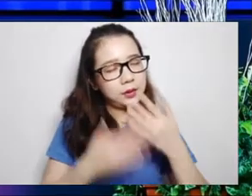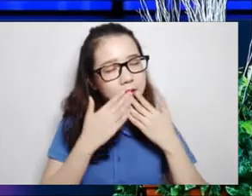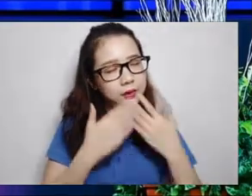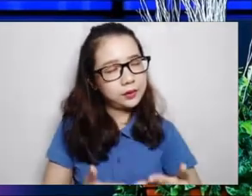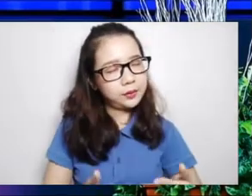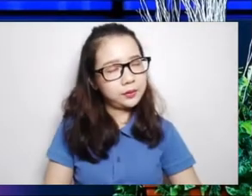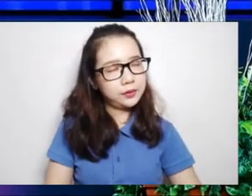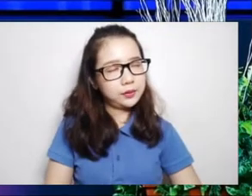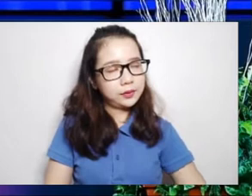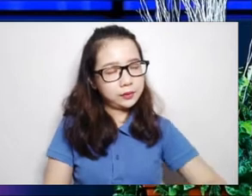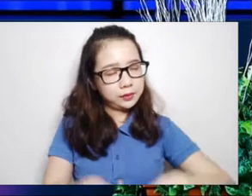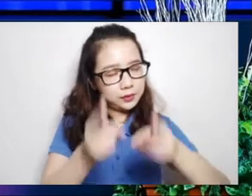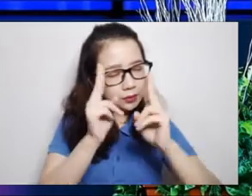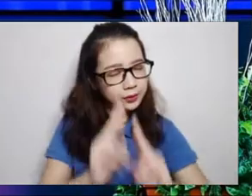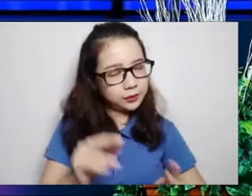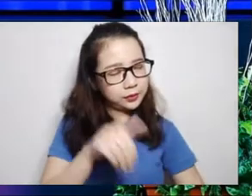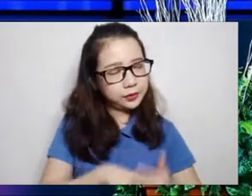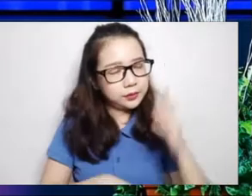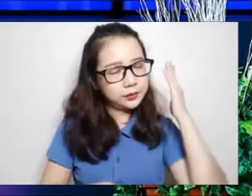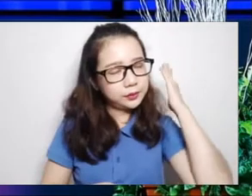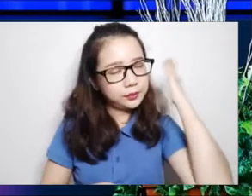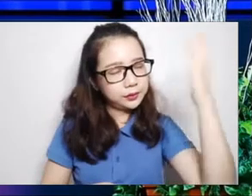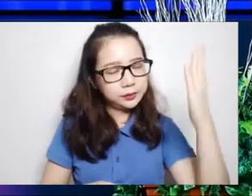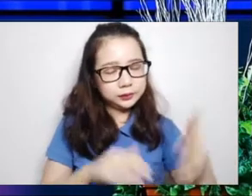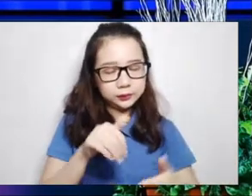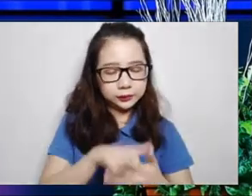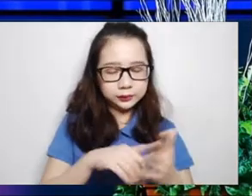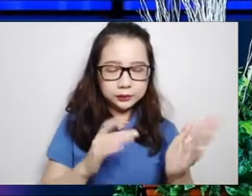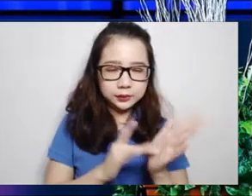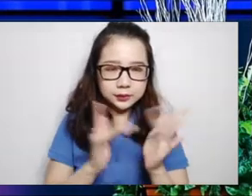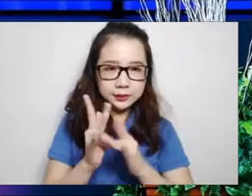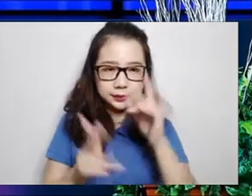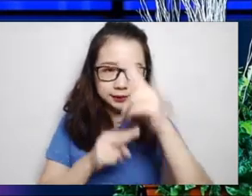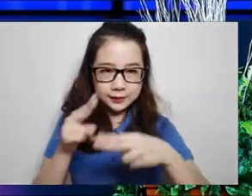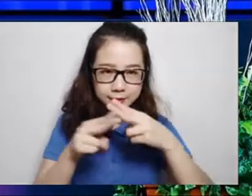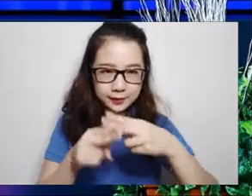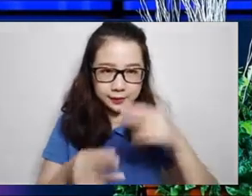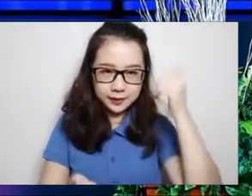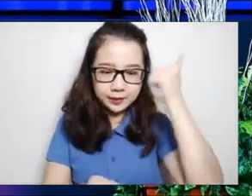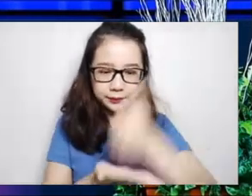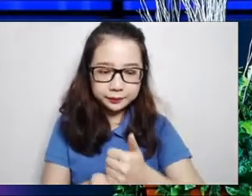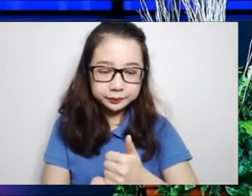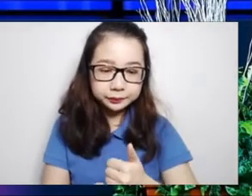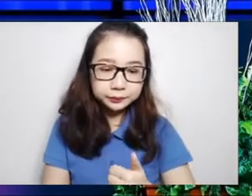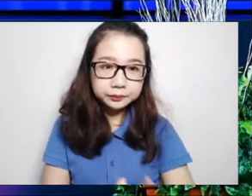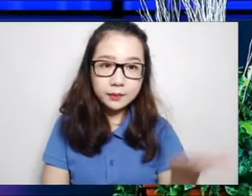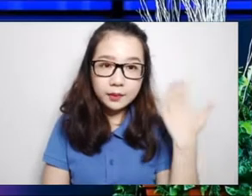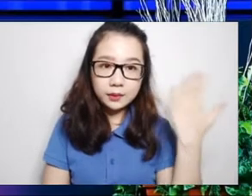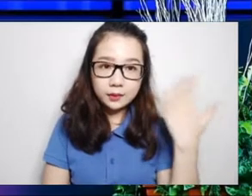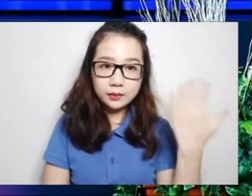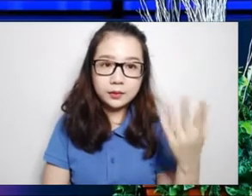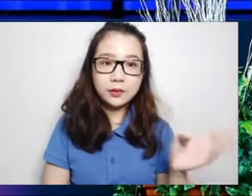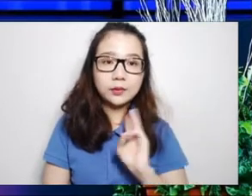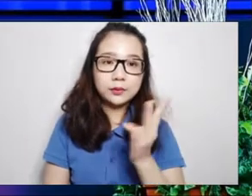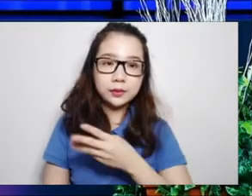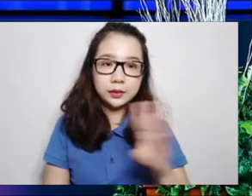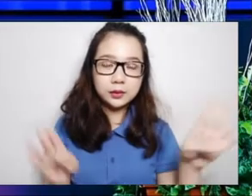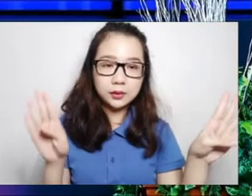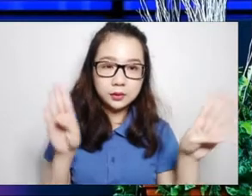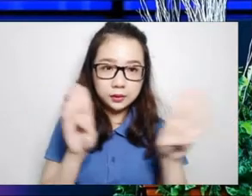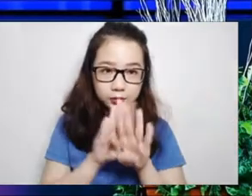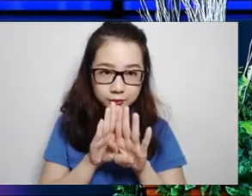pa sa aming pong bansa. We thank you and we honor you. These are prayers in Jesus' name. Amen